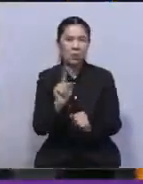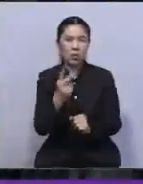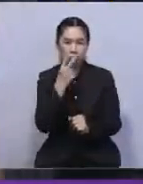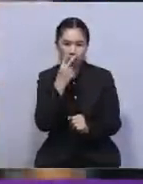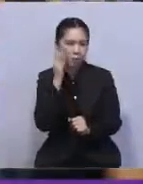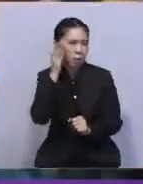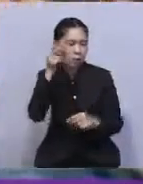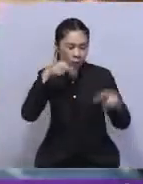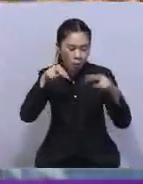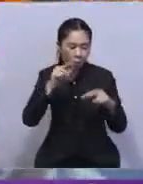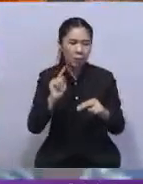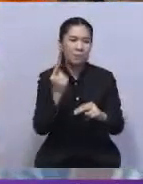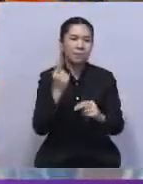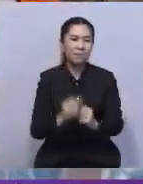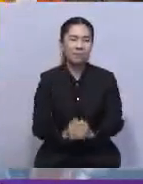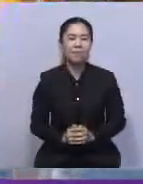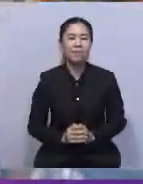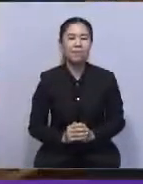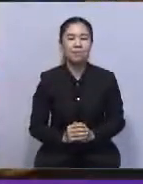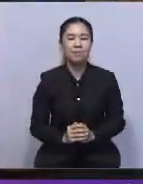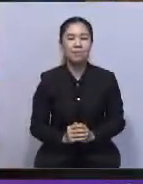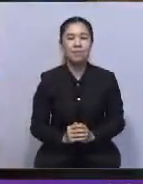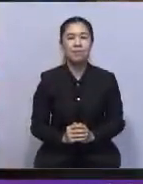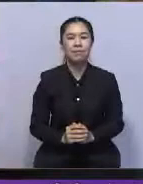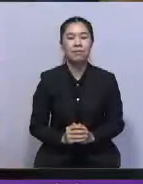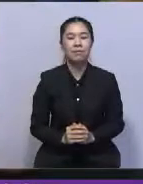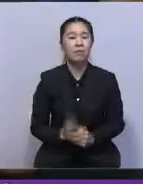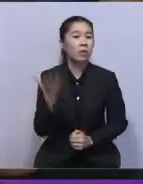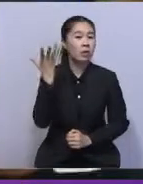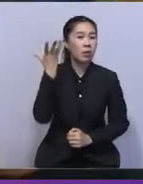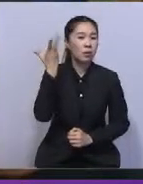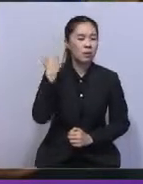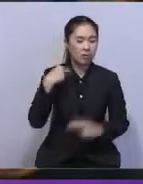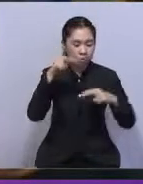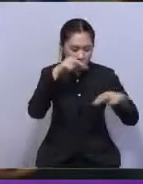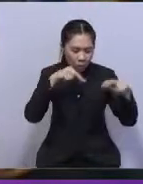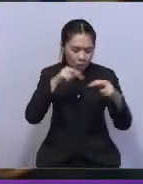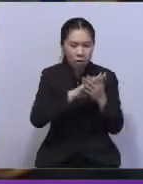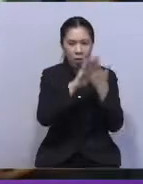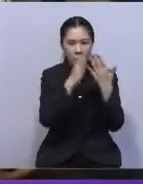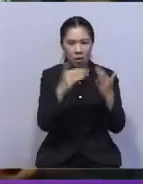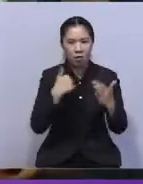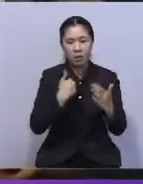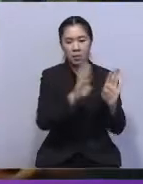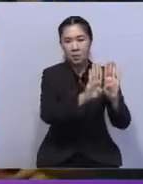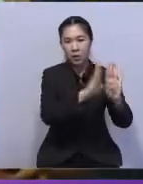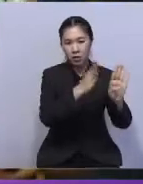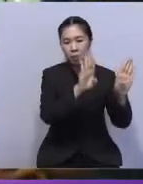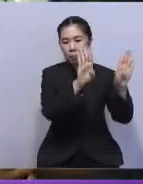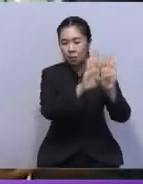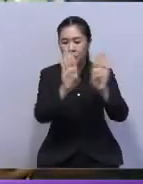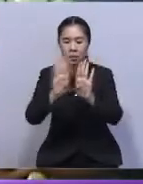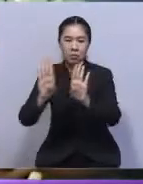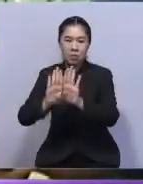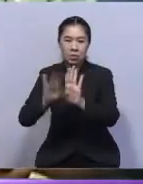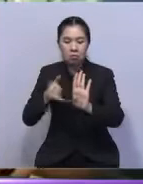ต่อค่ะ นะครับหลังจากเมื่อวานที่ตรวจค้นเสร็จแล้วเนี่ยเราได้ตึงกำลังไว้ทุกประตูแล้วนะครับผมห้ามคนเข้าไปเติมแล้ว